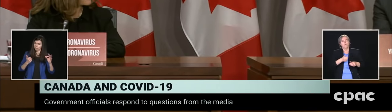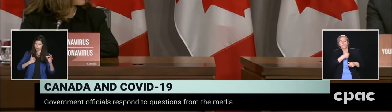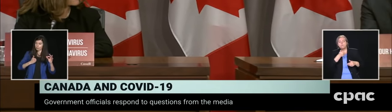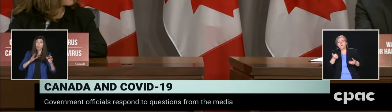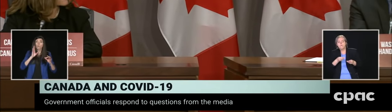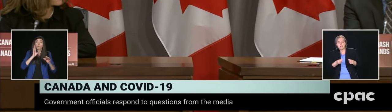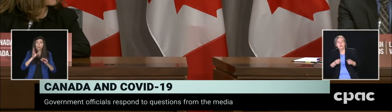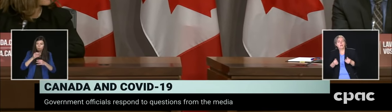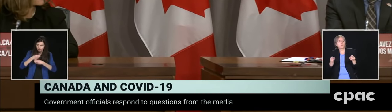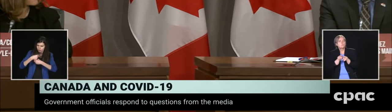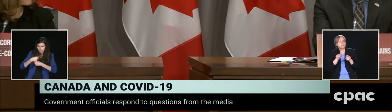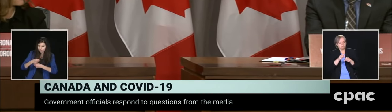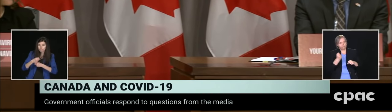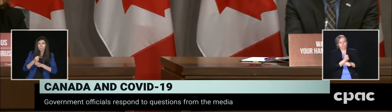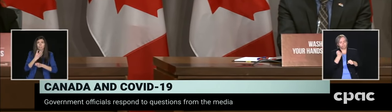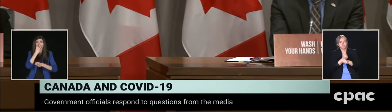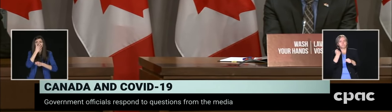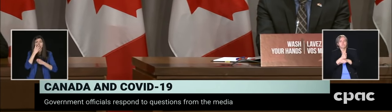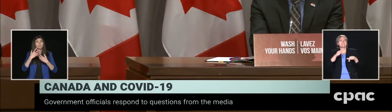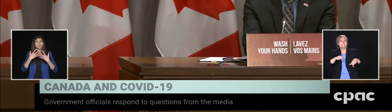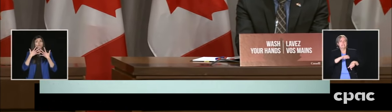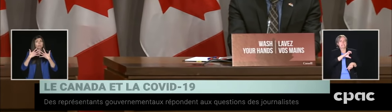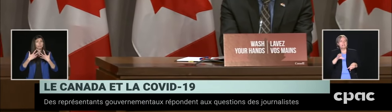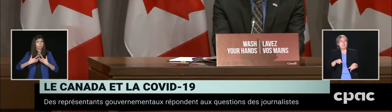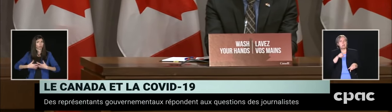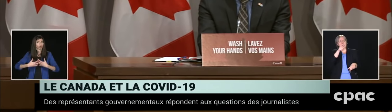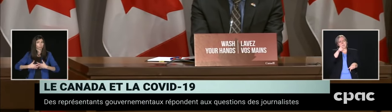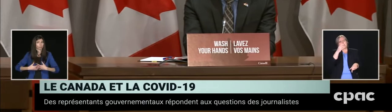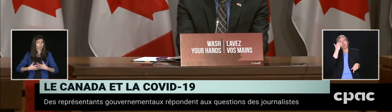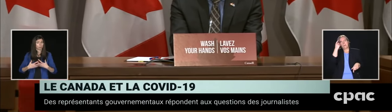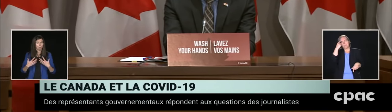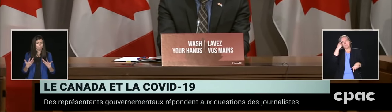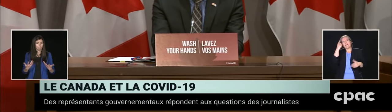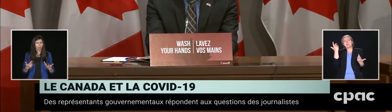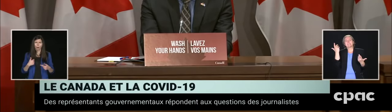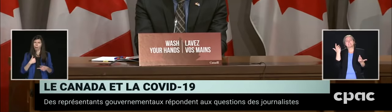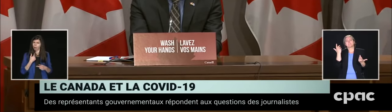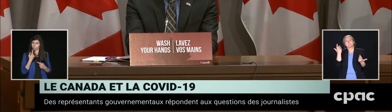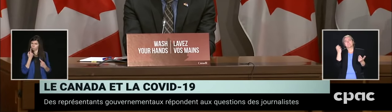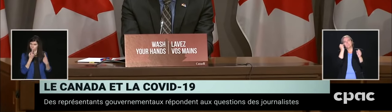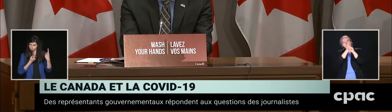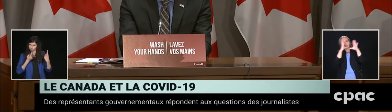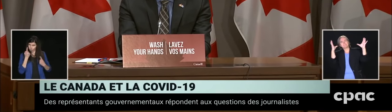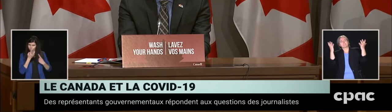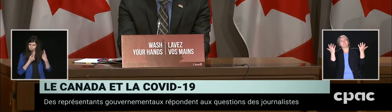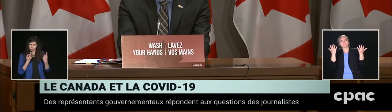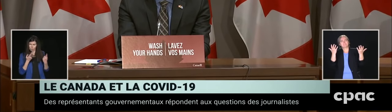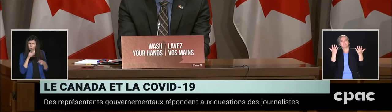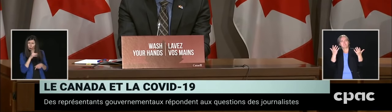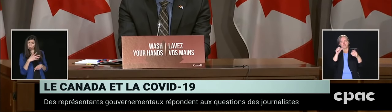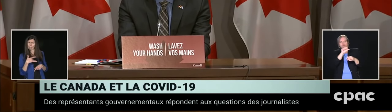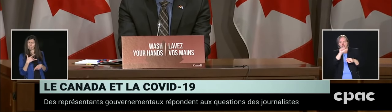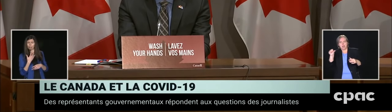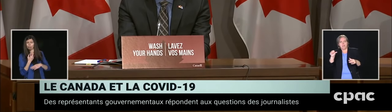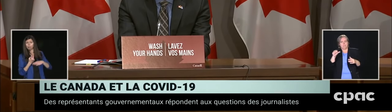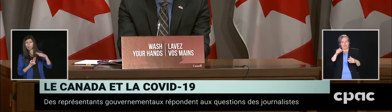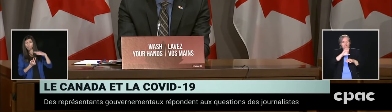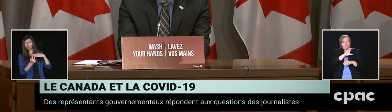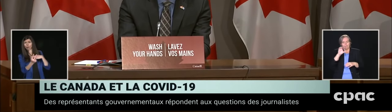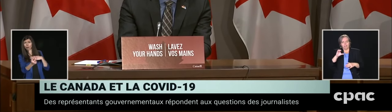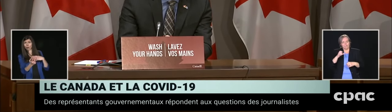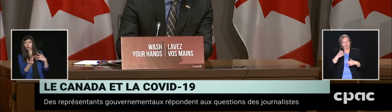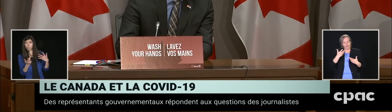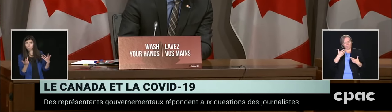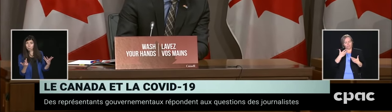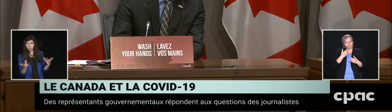le pays va pouvoir compter sur son marché interne pour ses besoins? En